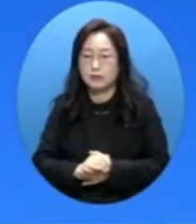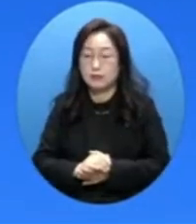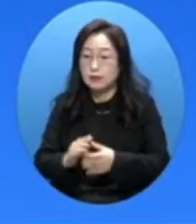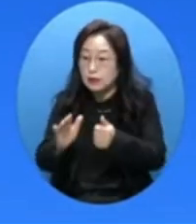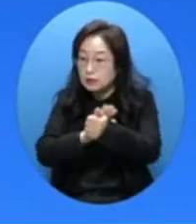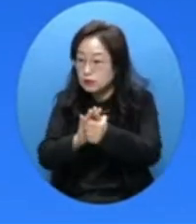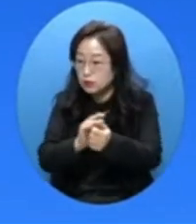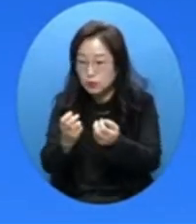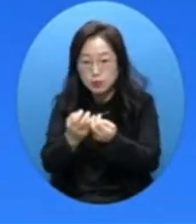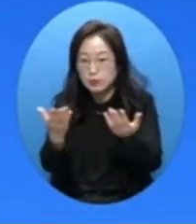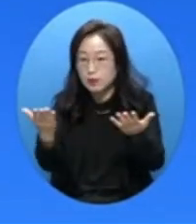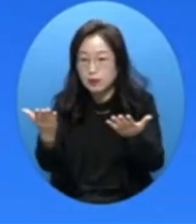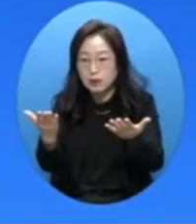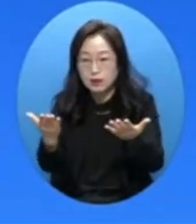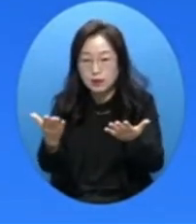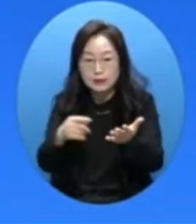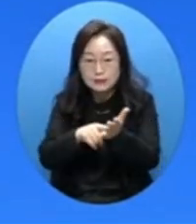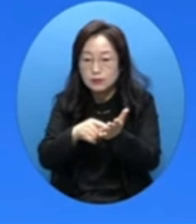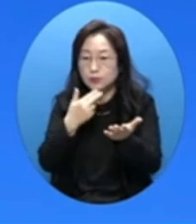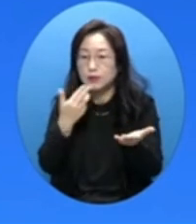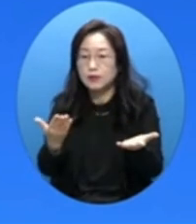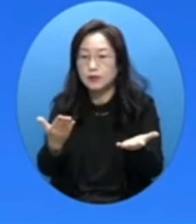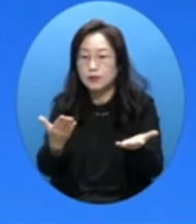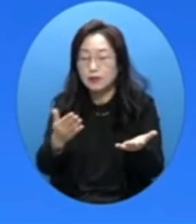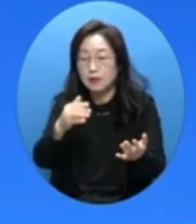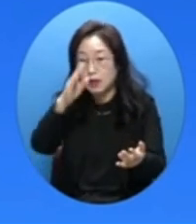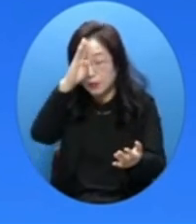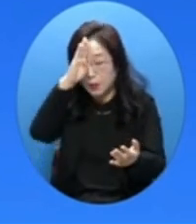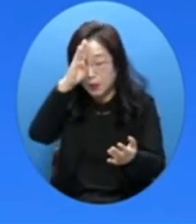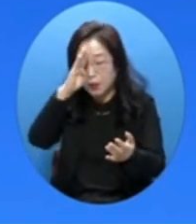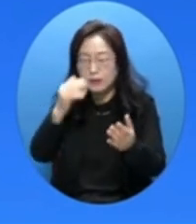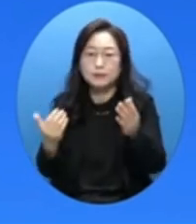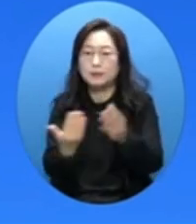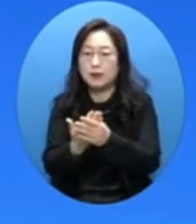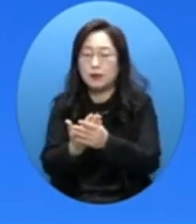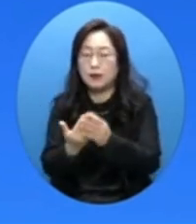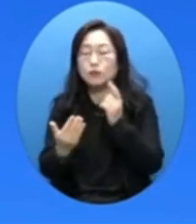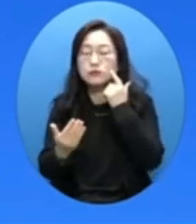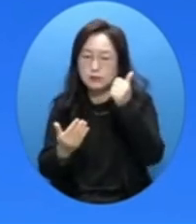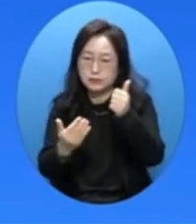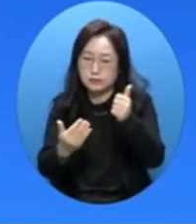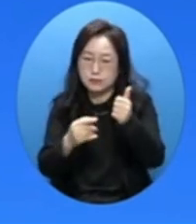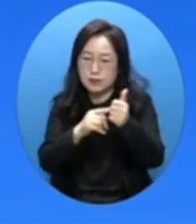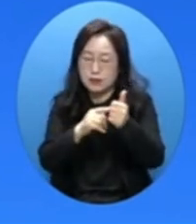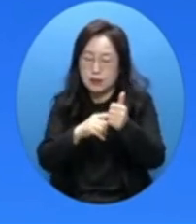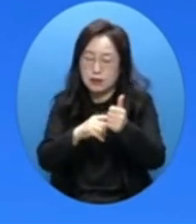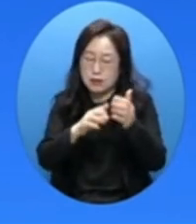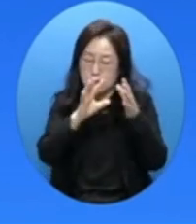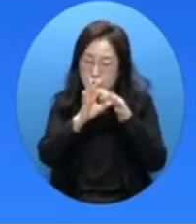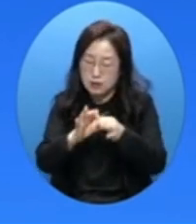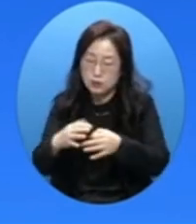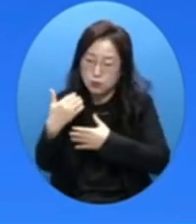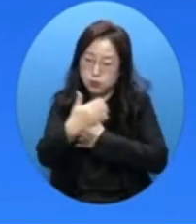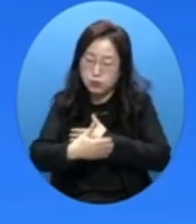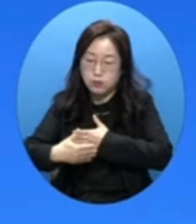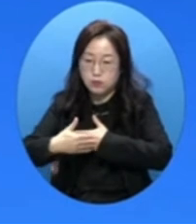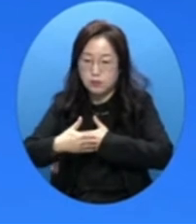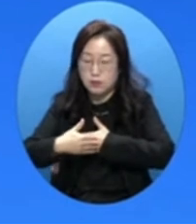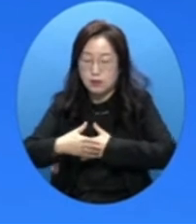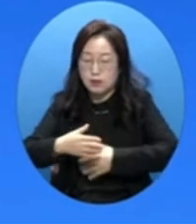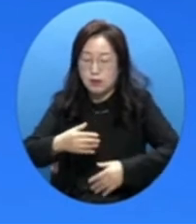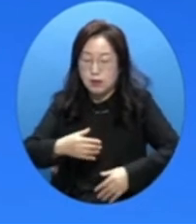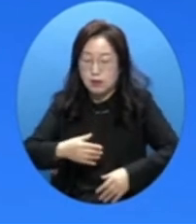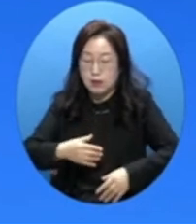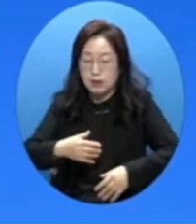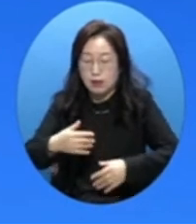치료법도 없습니다. 약도 없습니다. 그 병이 임해갖고 계속 이 목사님이 목을 많이 쓰다가 기침을 계속하고